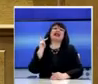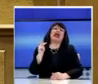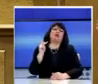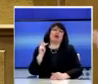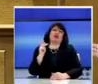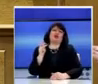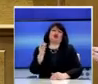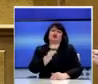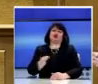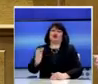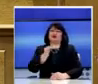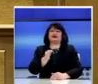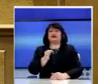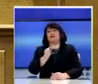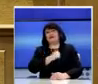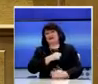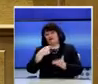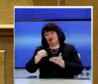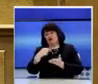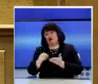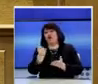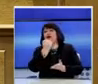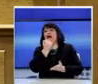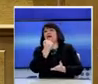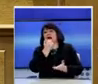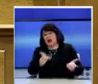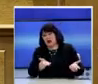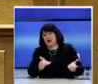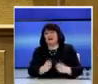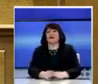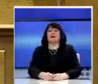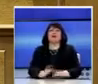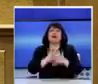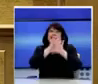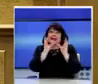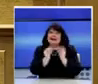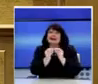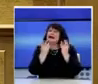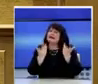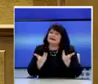γίνονται. Πιστεύω να τα διορθώσετε. Η μεγάλη εικόνα ποια είναι?